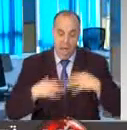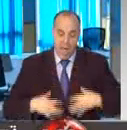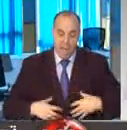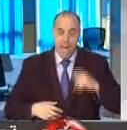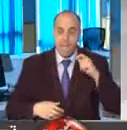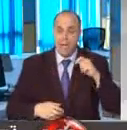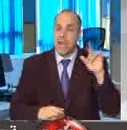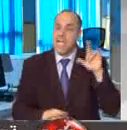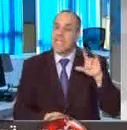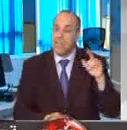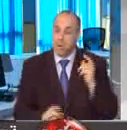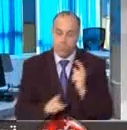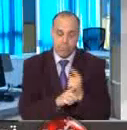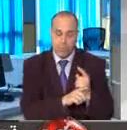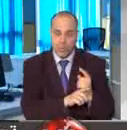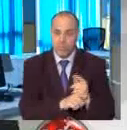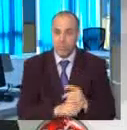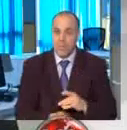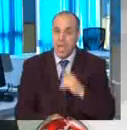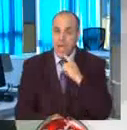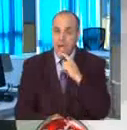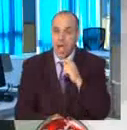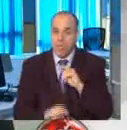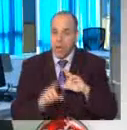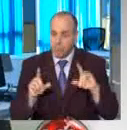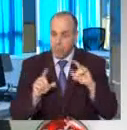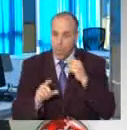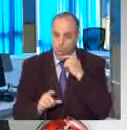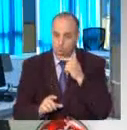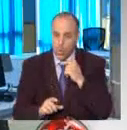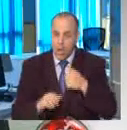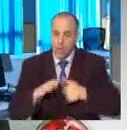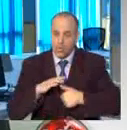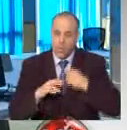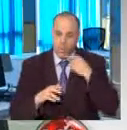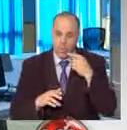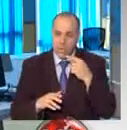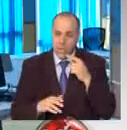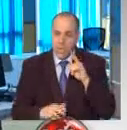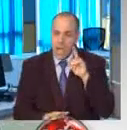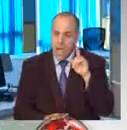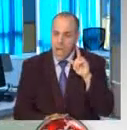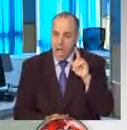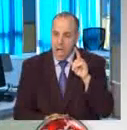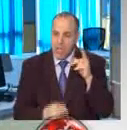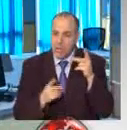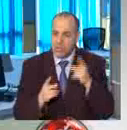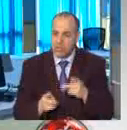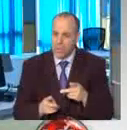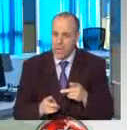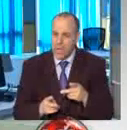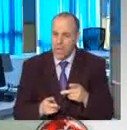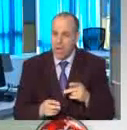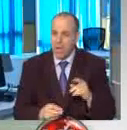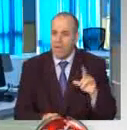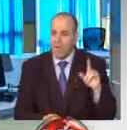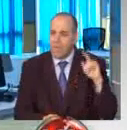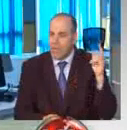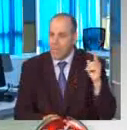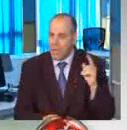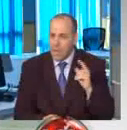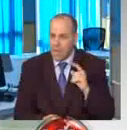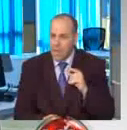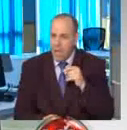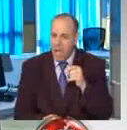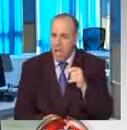برلمان لوكسمبورغ. في لقاء رئيس الحكومة برئيس وزراء لوكسمبورغ، طرح من القضايا الإقليمية والدولية وتأكيد